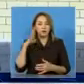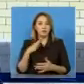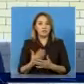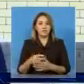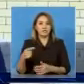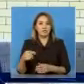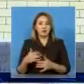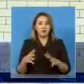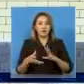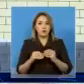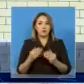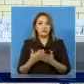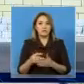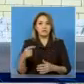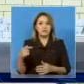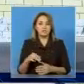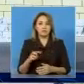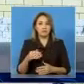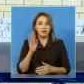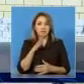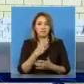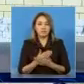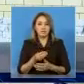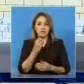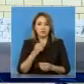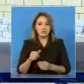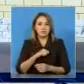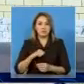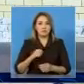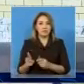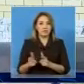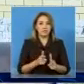1000, только маточные. Корма мы сами заготавливаем,